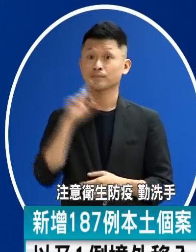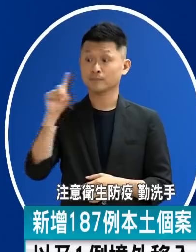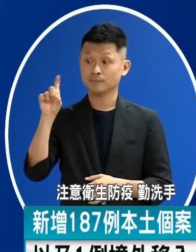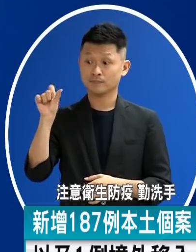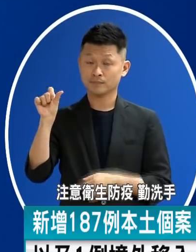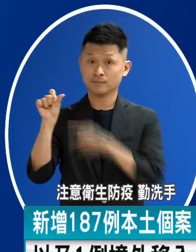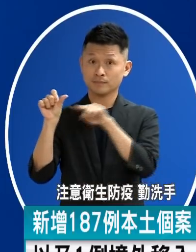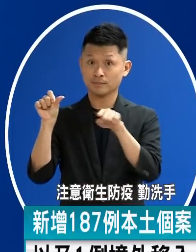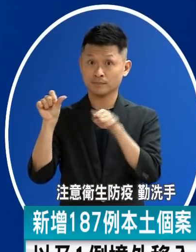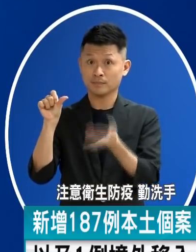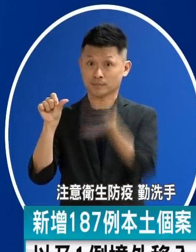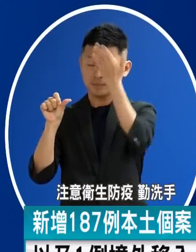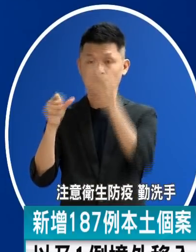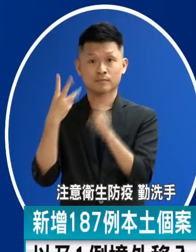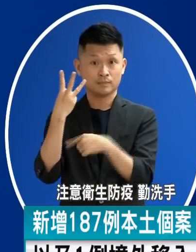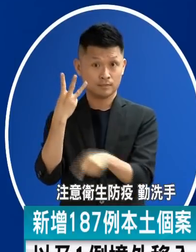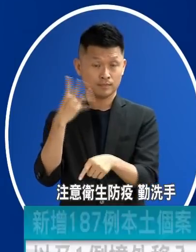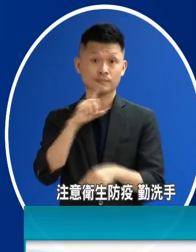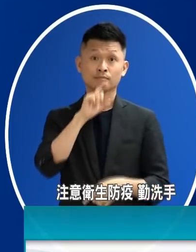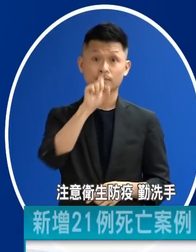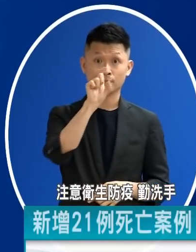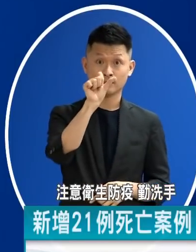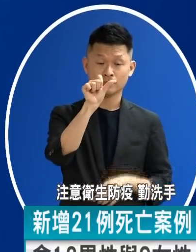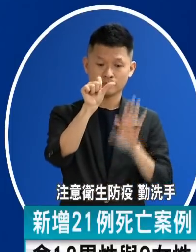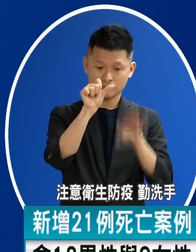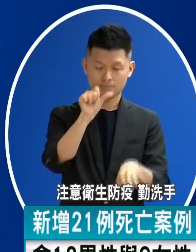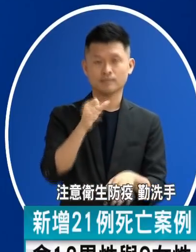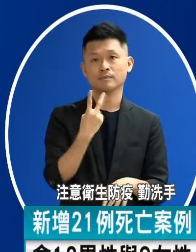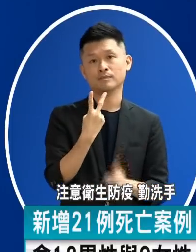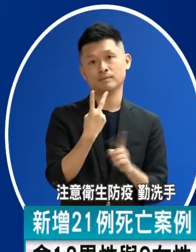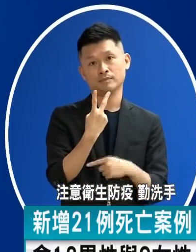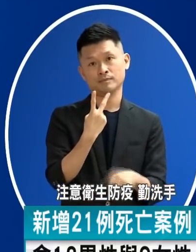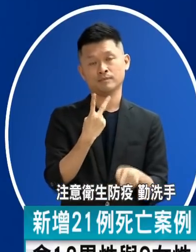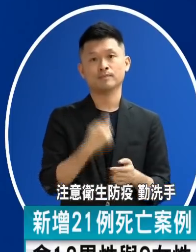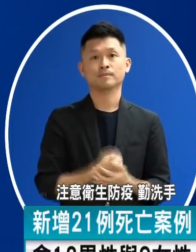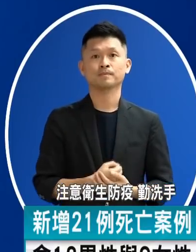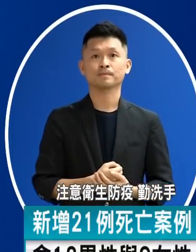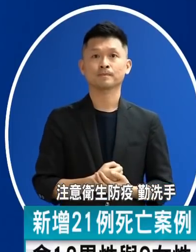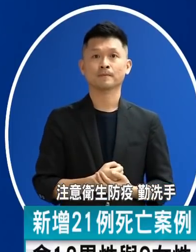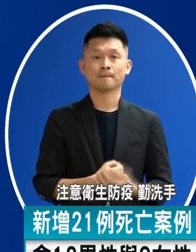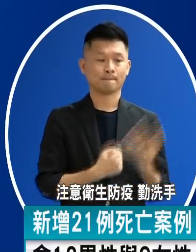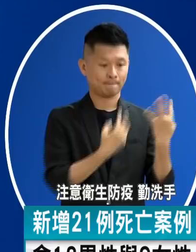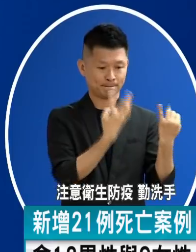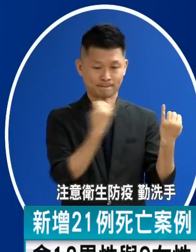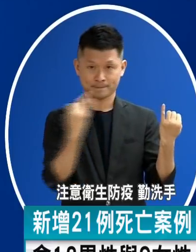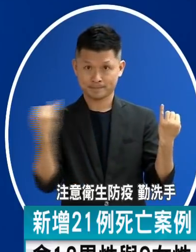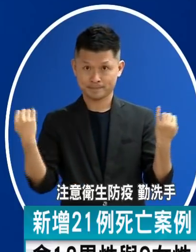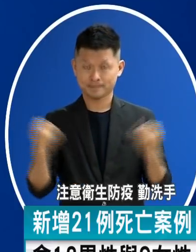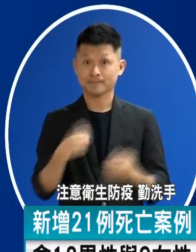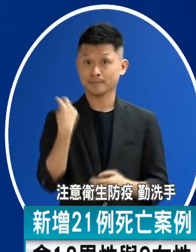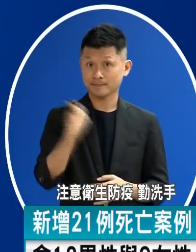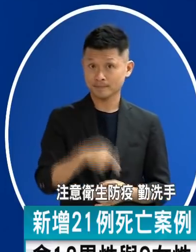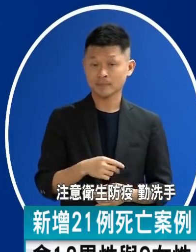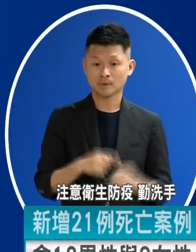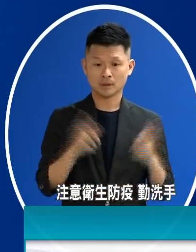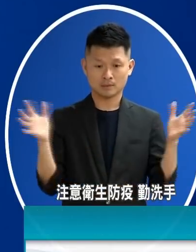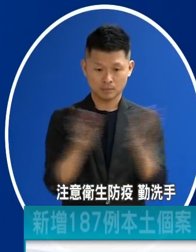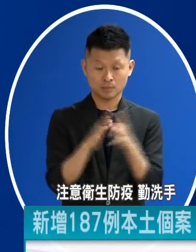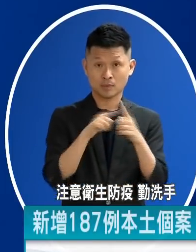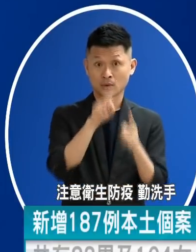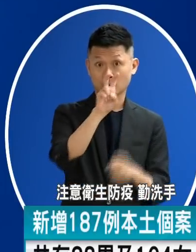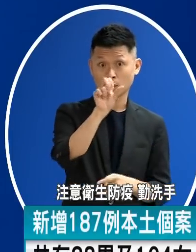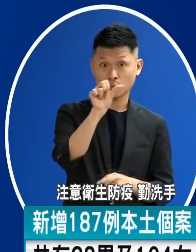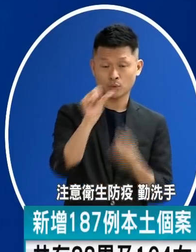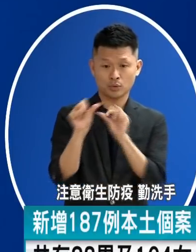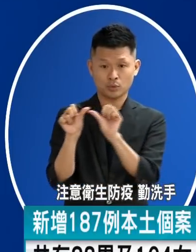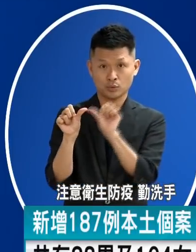那65岁以上3位啊，那65岁以下有2位哈。那这另外还有这25位